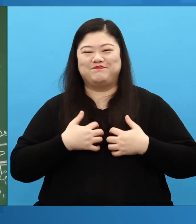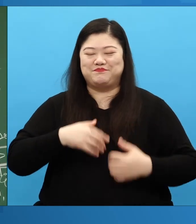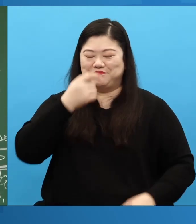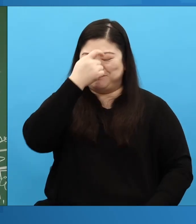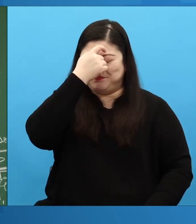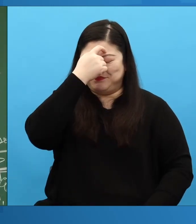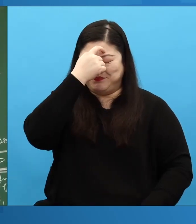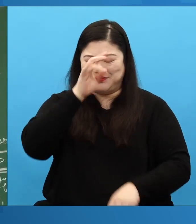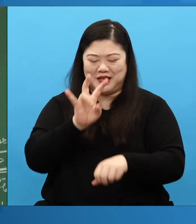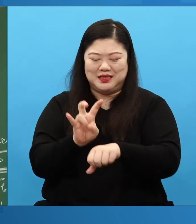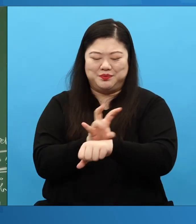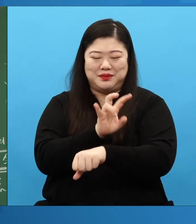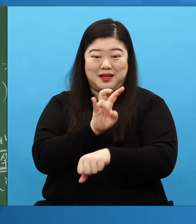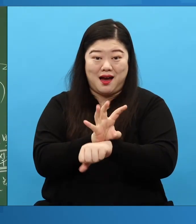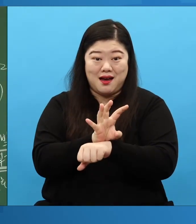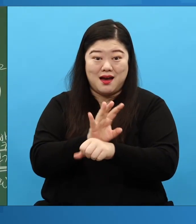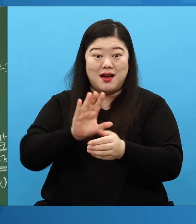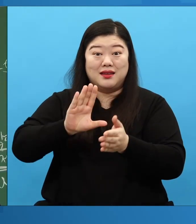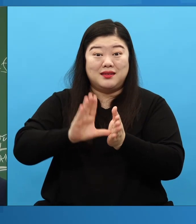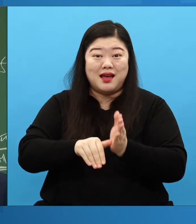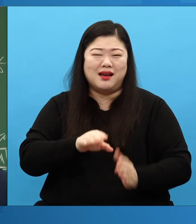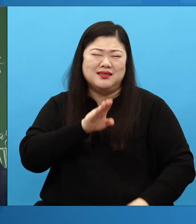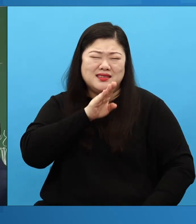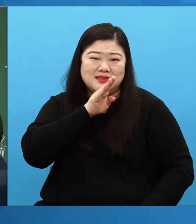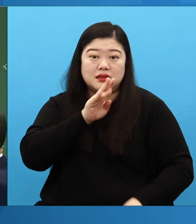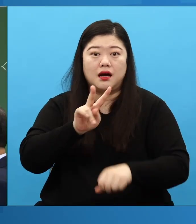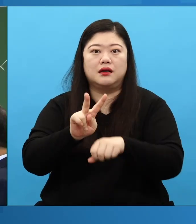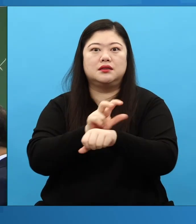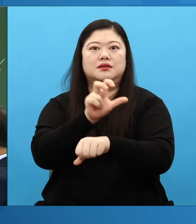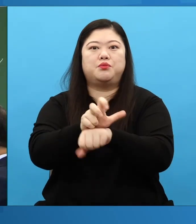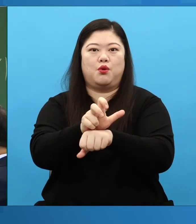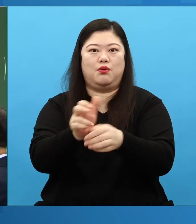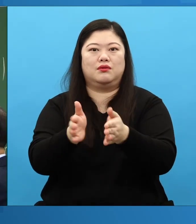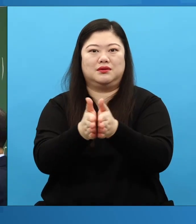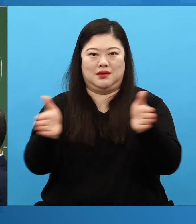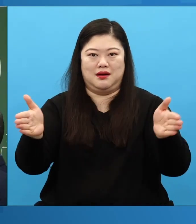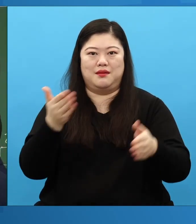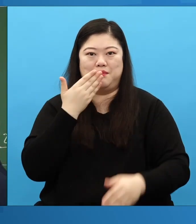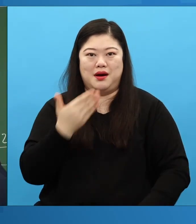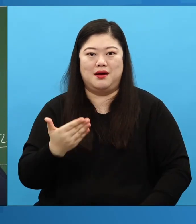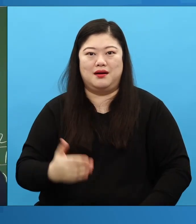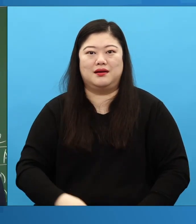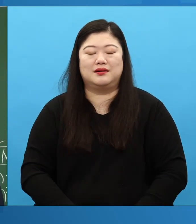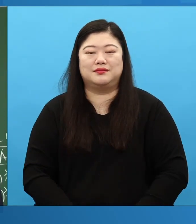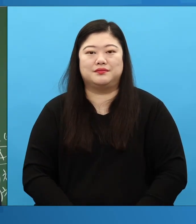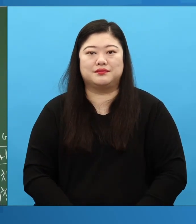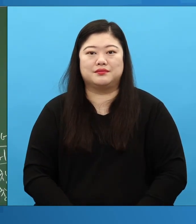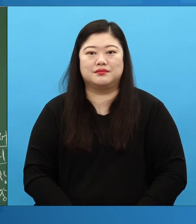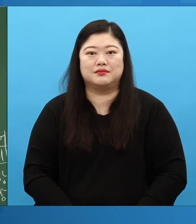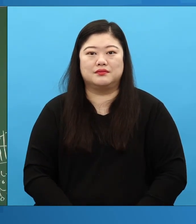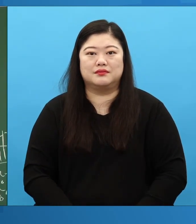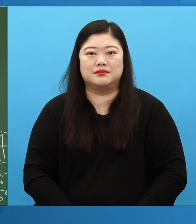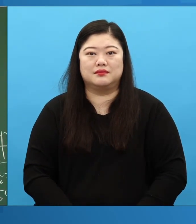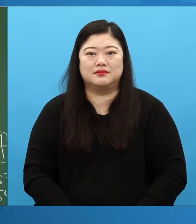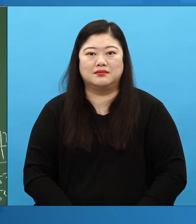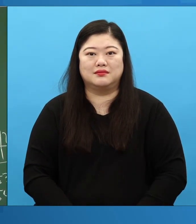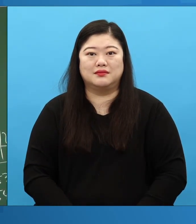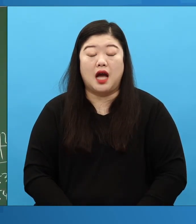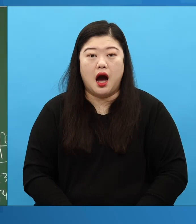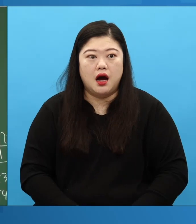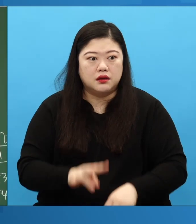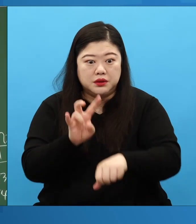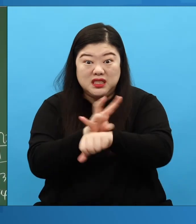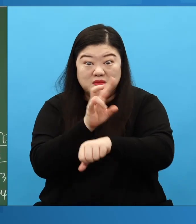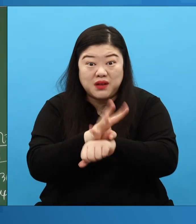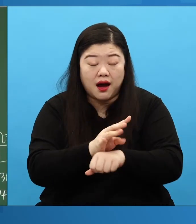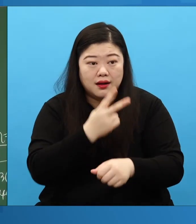이게 나오는 겁니다. This prayer has to take place 24 hours of your day in order for it to reach to the 25 hours. 막 24시간 아무것도 안 하고 기도만 하느냐 그건